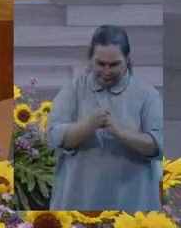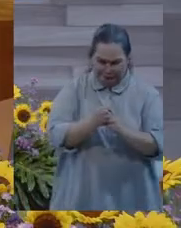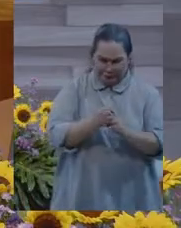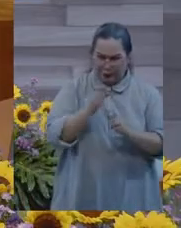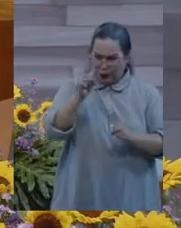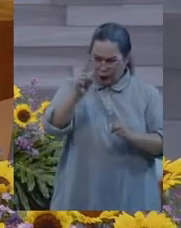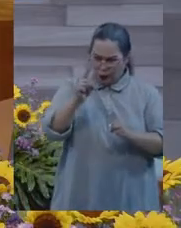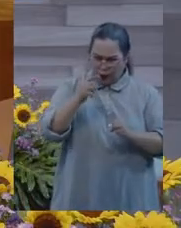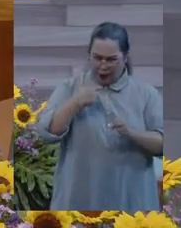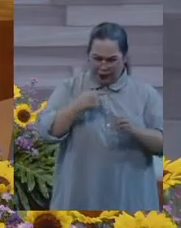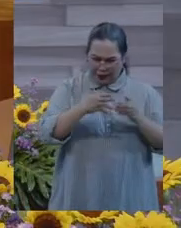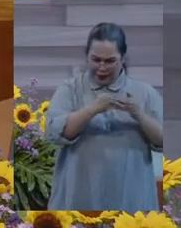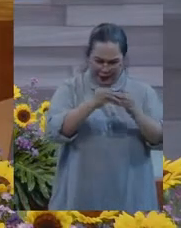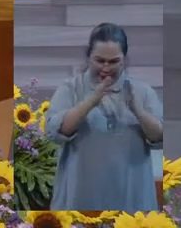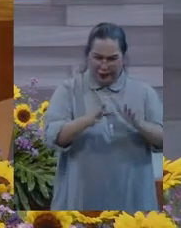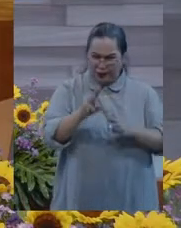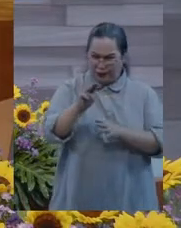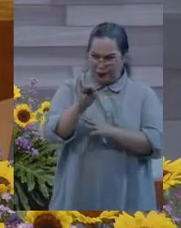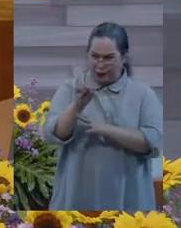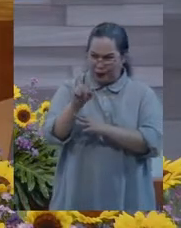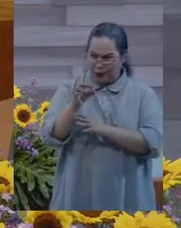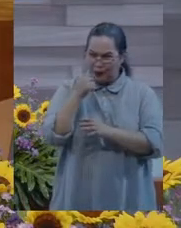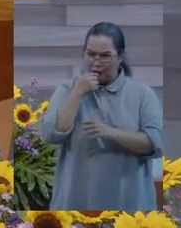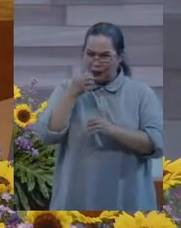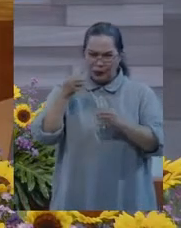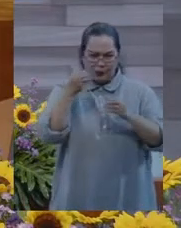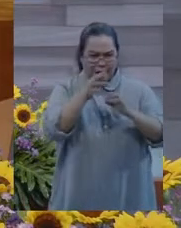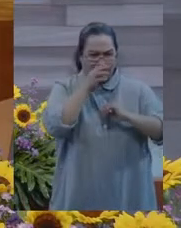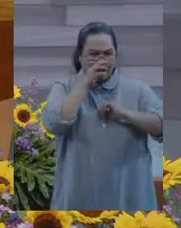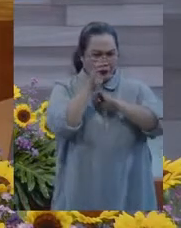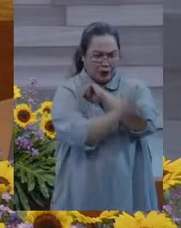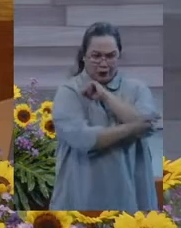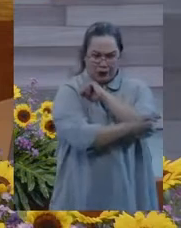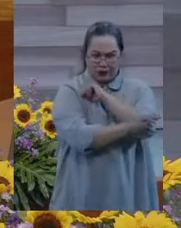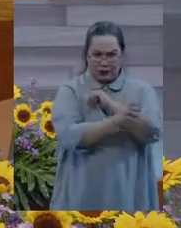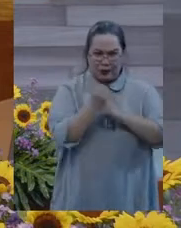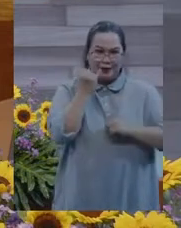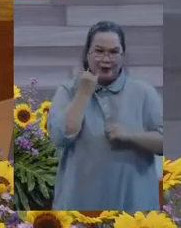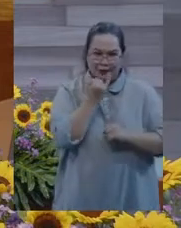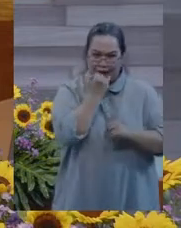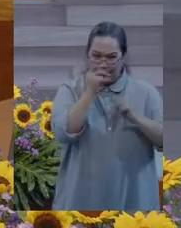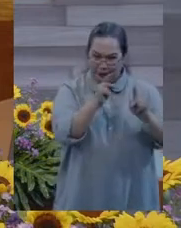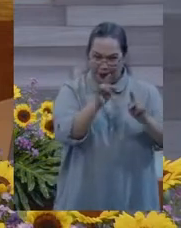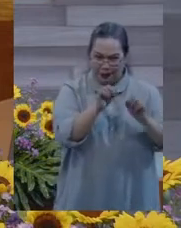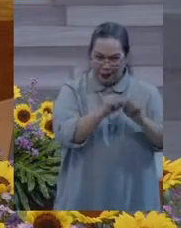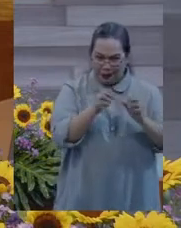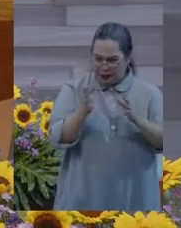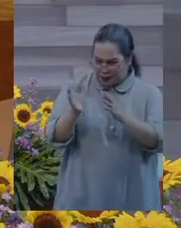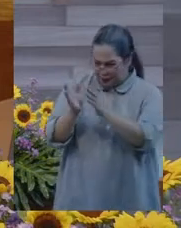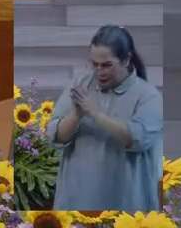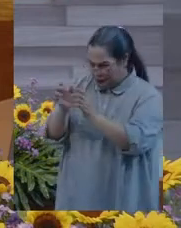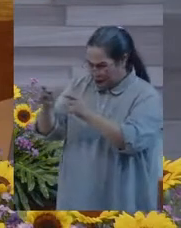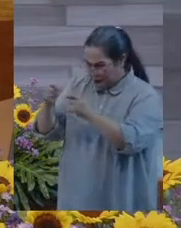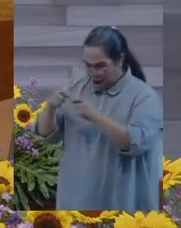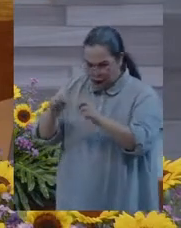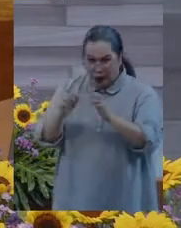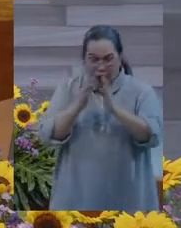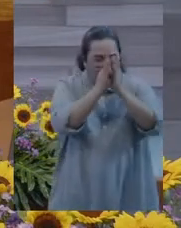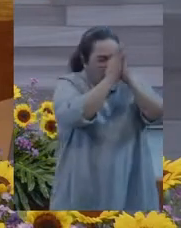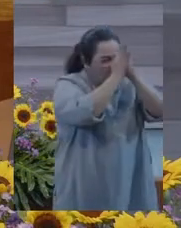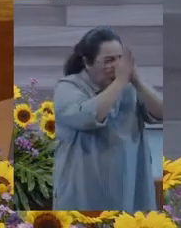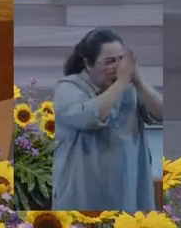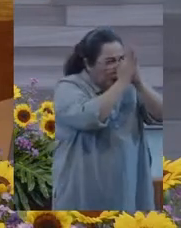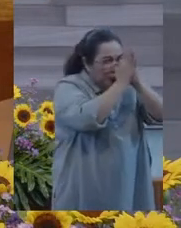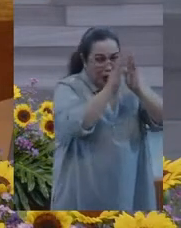Moabites para bigyan ng curse ang nation of Israel. Sinubukan niyang gawin, nanalangin siya sa